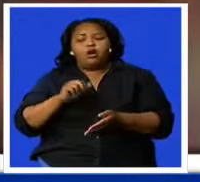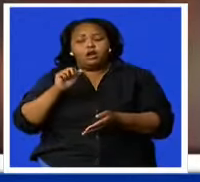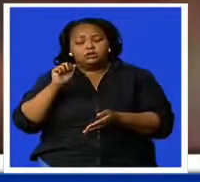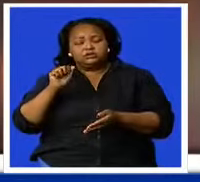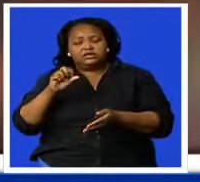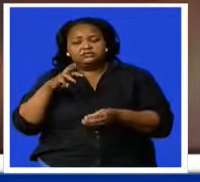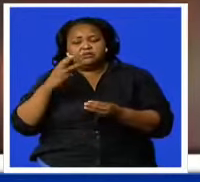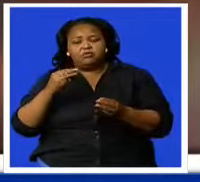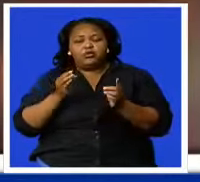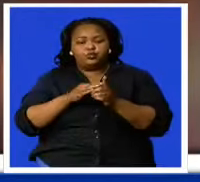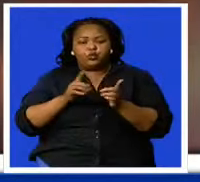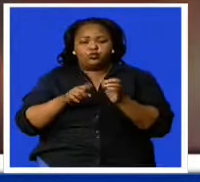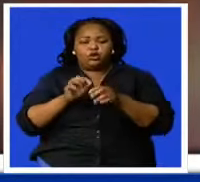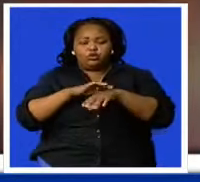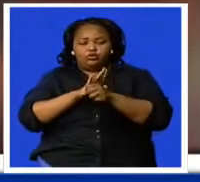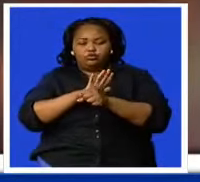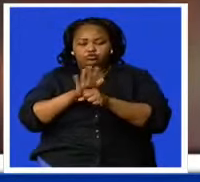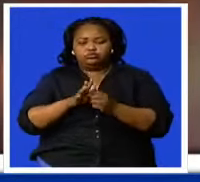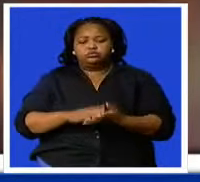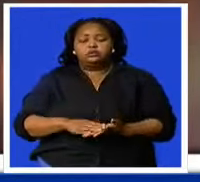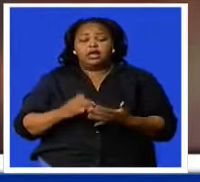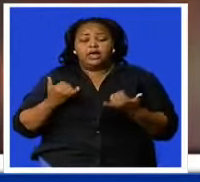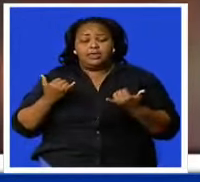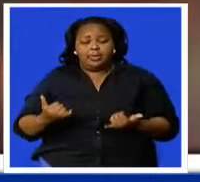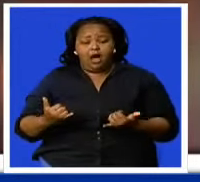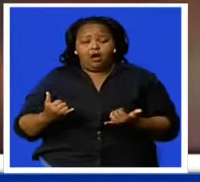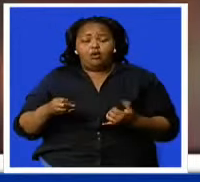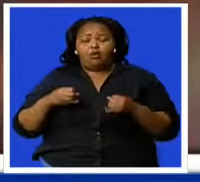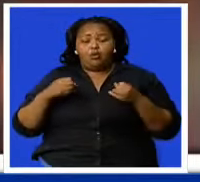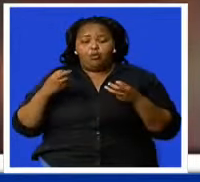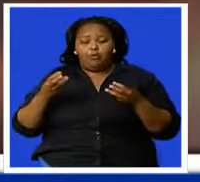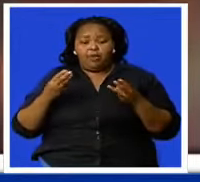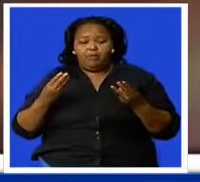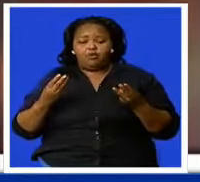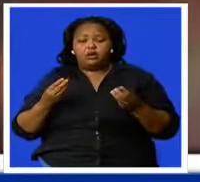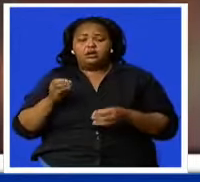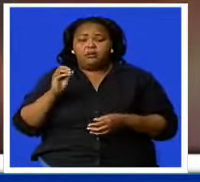ke sibalo sebantu labatholakele nalo mkhuhlane kuthi ke sibe